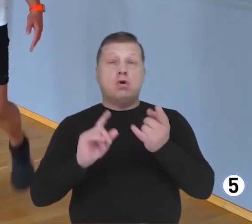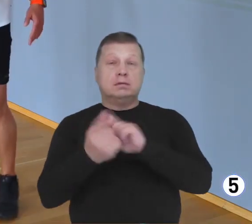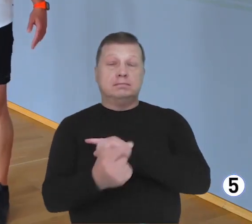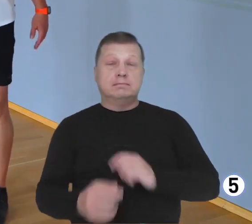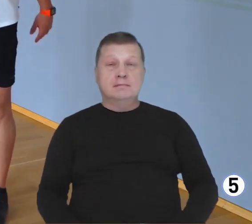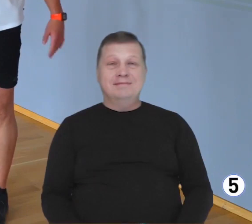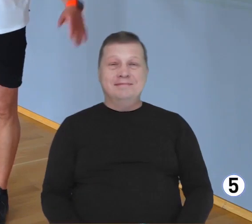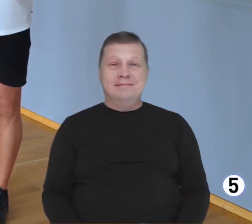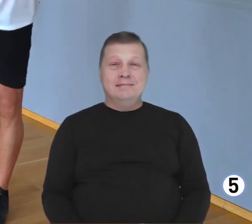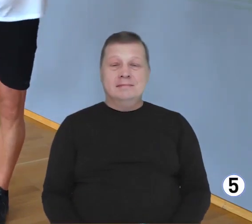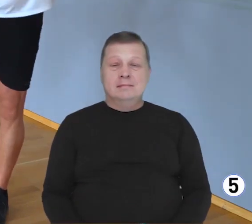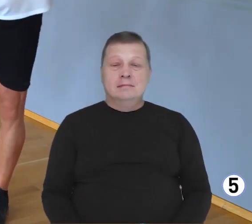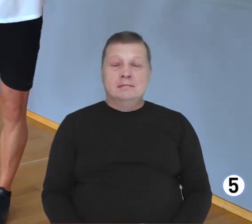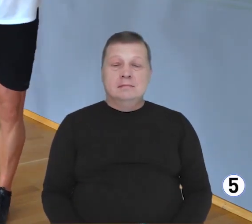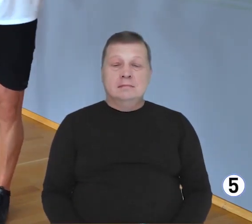Zmiana nogi.